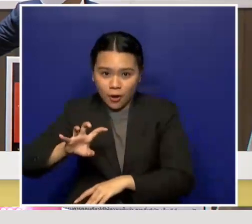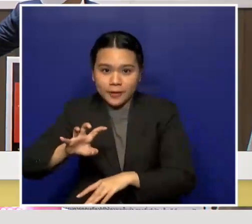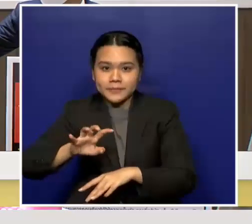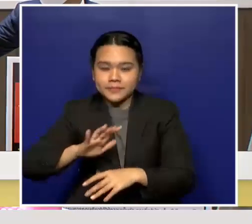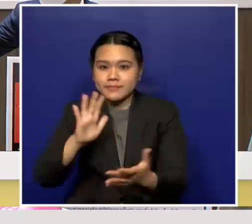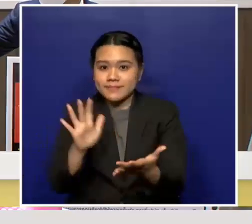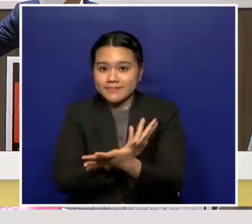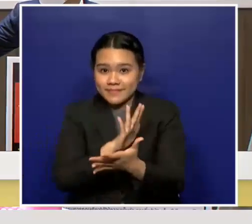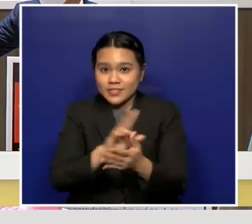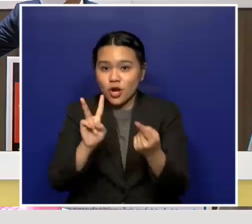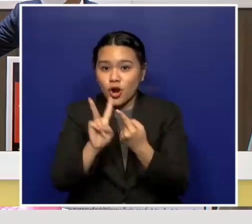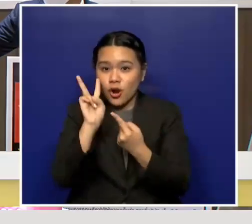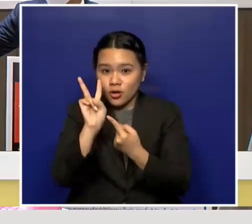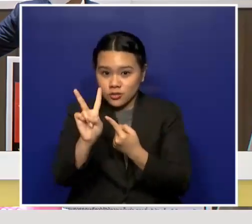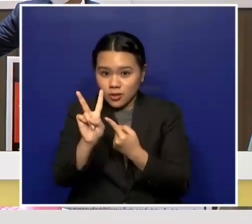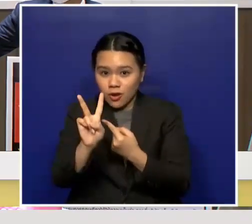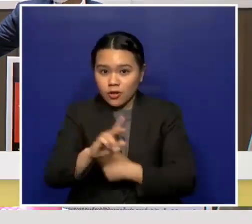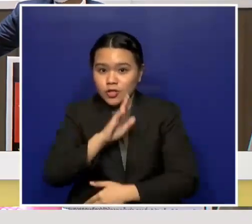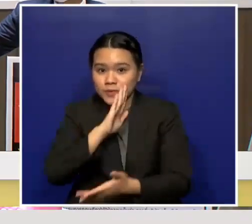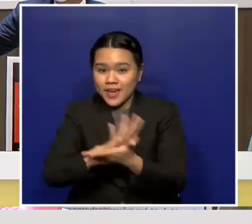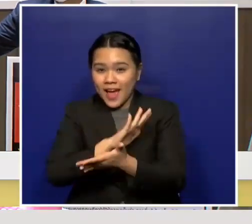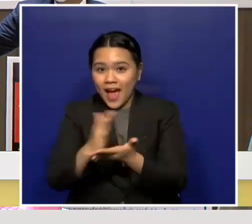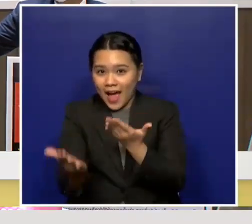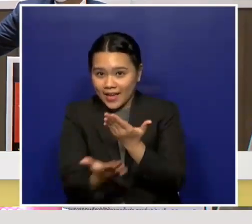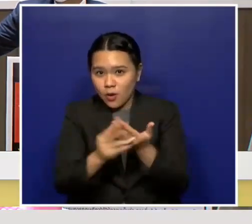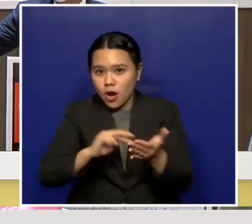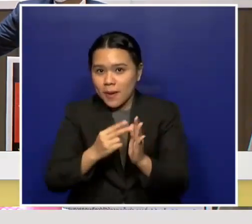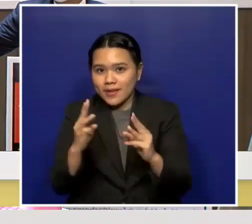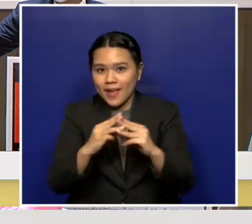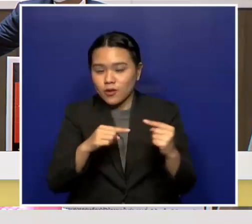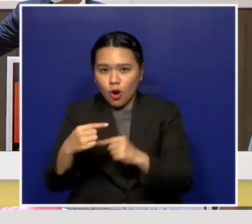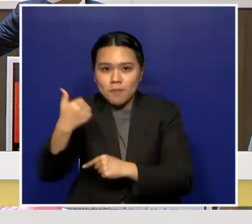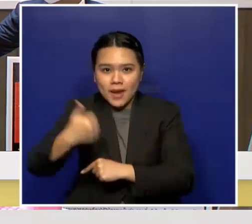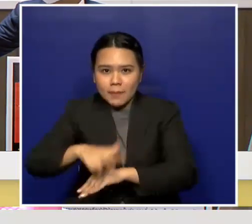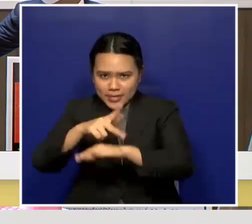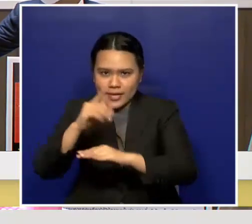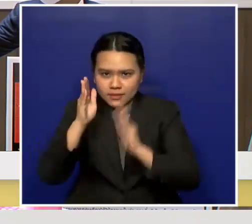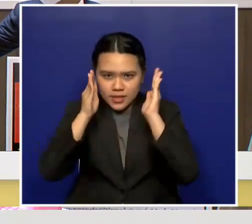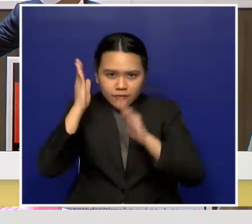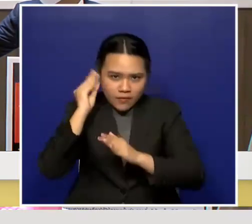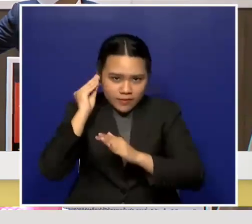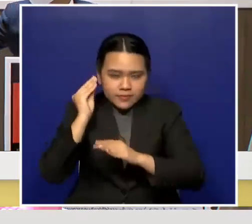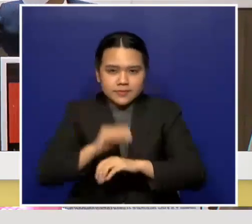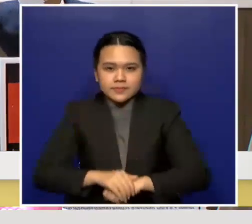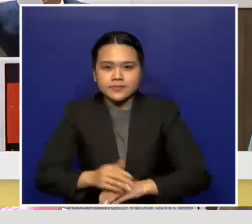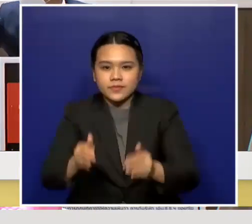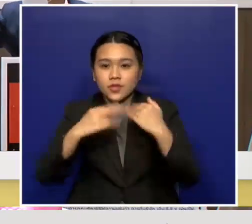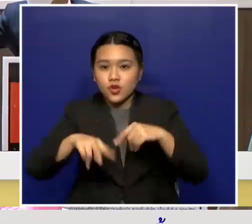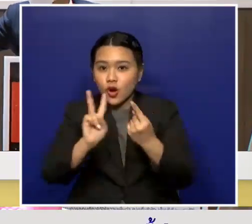หายไปนะครับถ้าเอกสารอันนี้อยู่นะเขาต่อสัญญาไม่ได้นะท่านประธานตั้งใจฟังนะข้อ2นะครับหันมานิดนึง